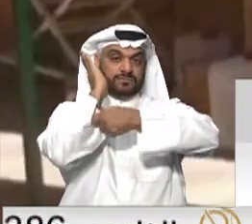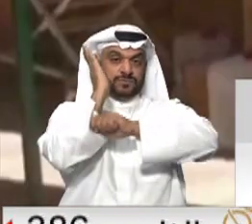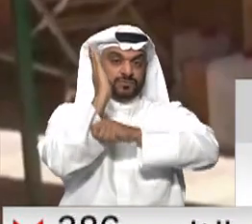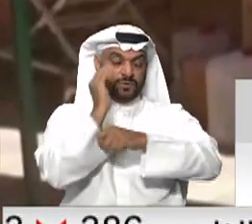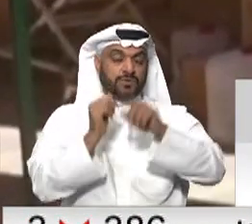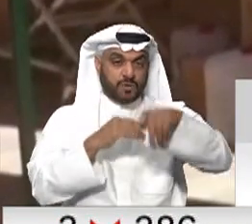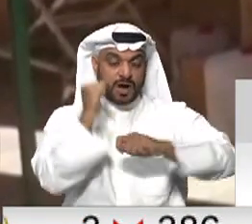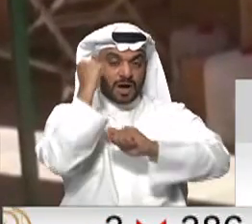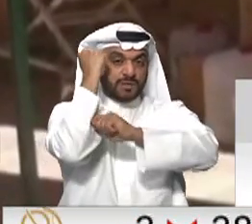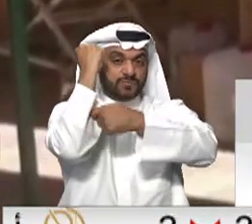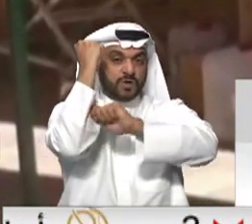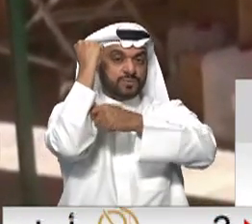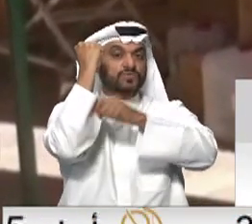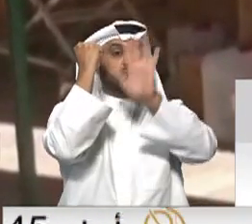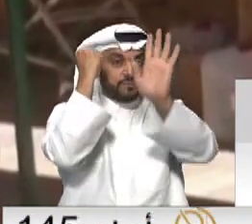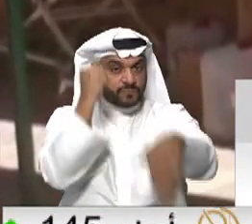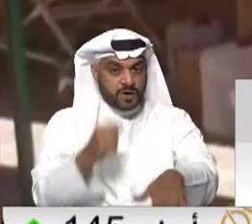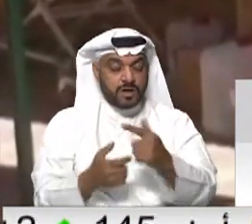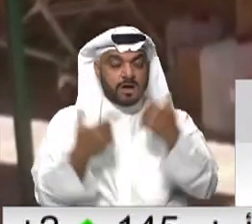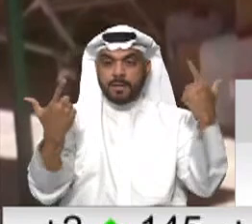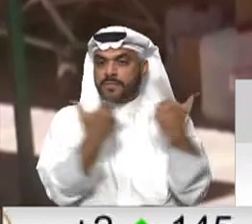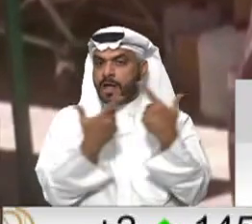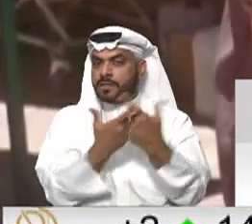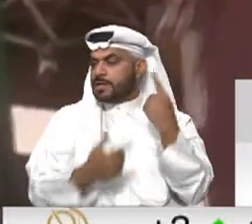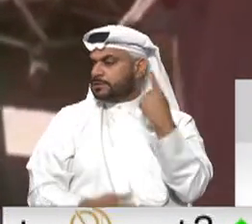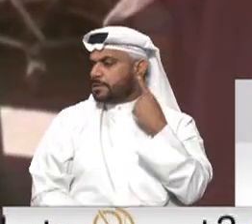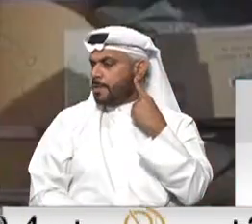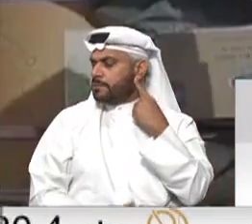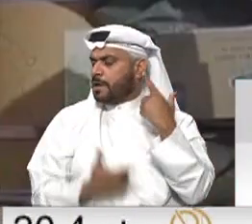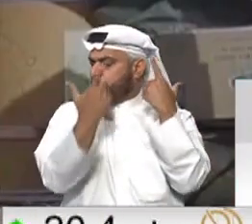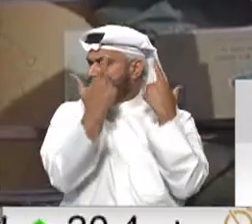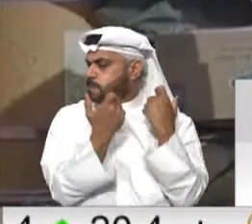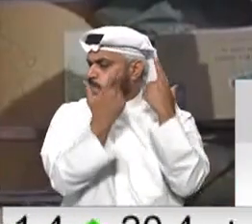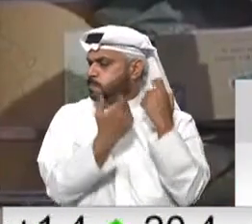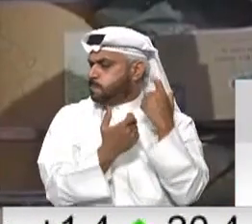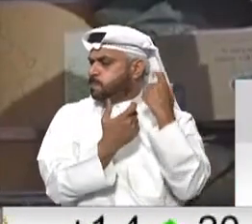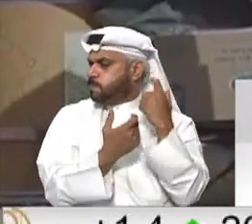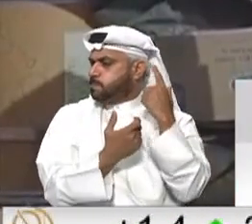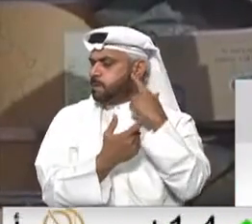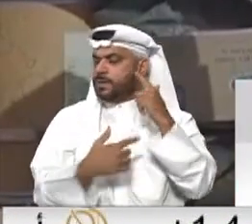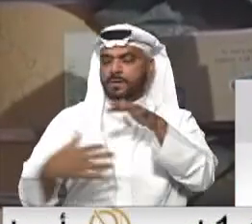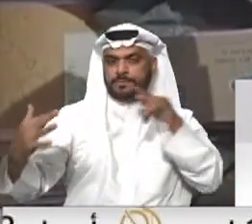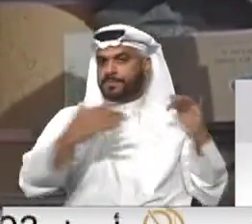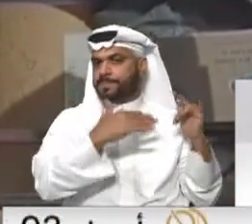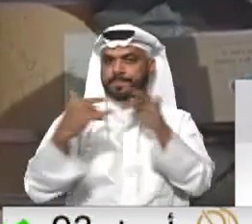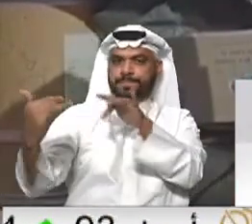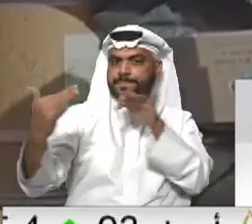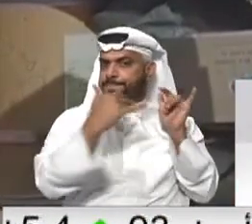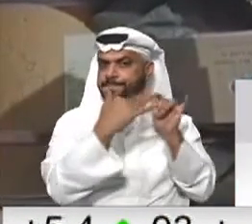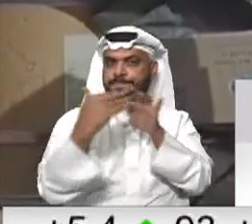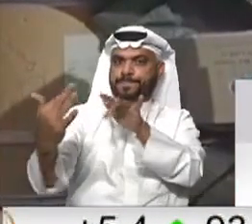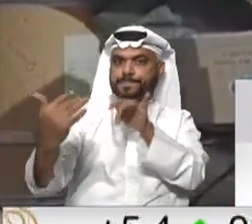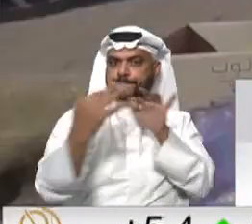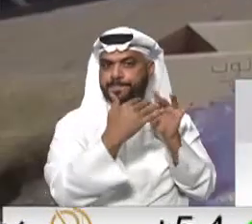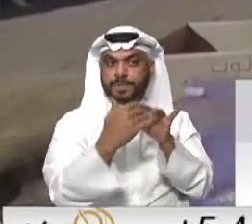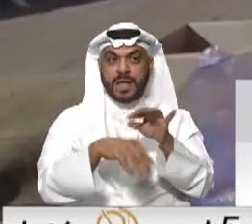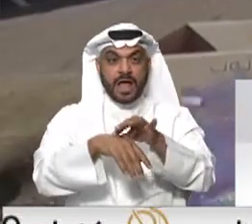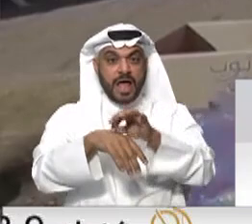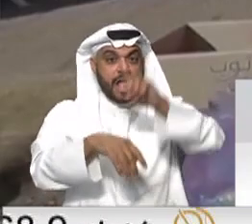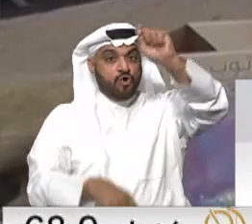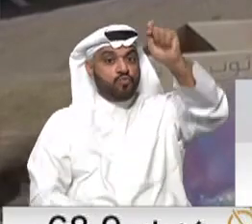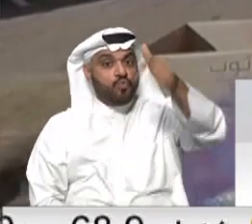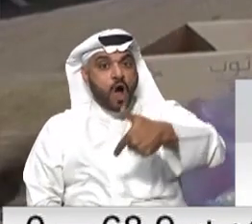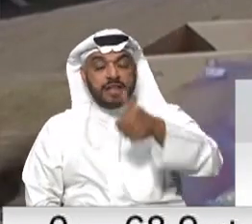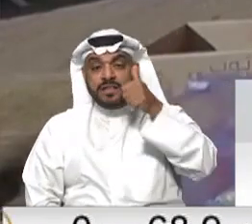شهدت تبادل لإطلاق النار بالأسلحة الخفيفة، مما يعني جعل المواطن